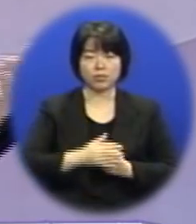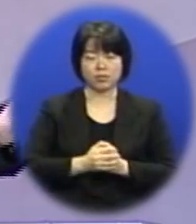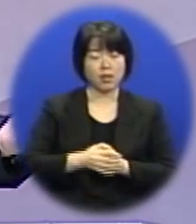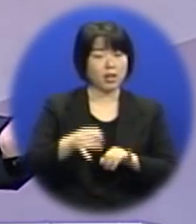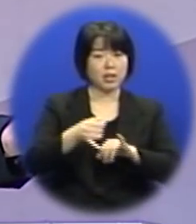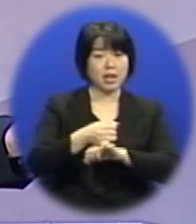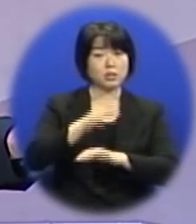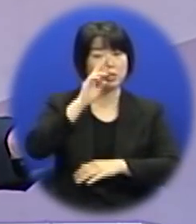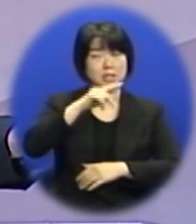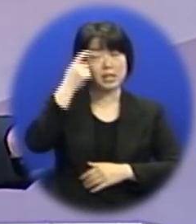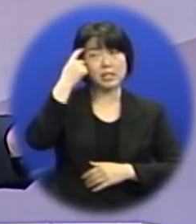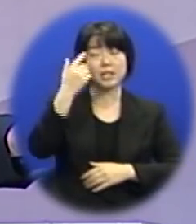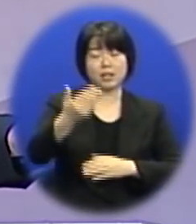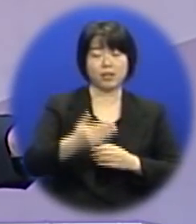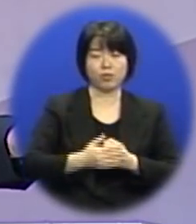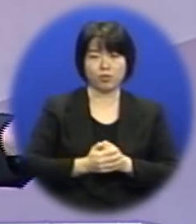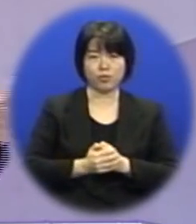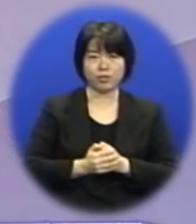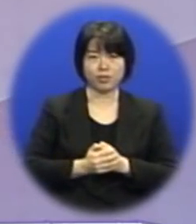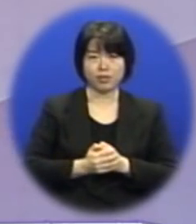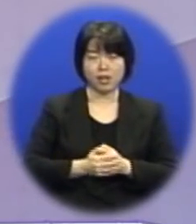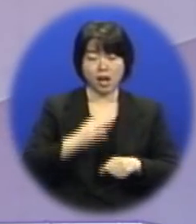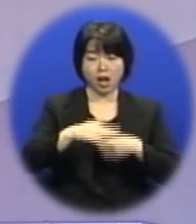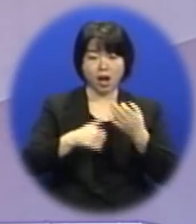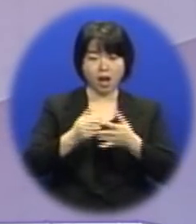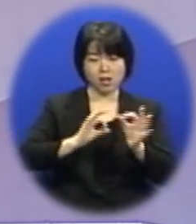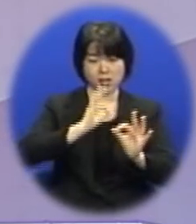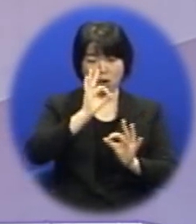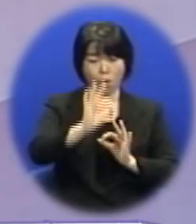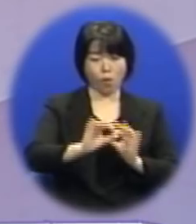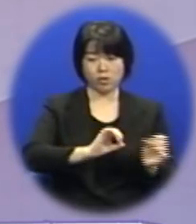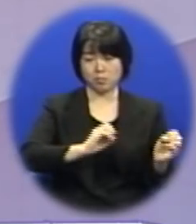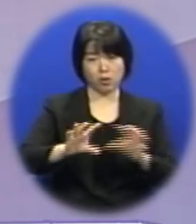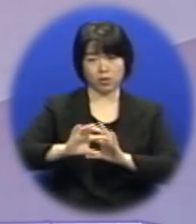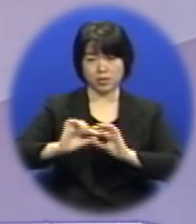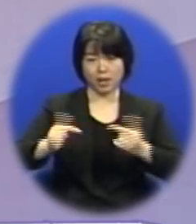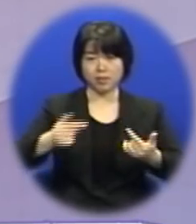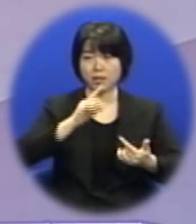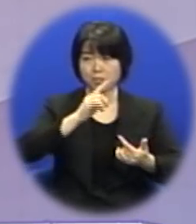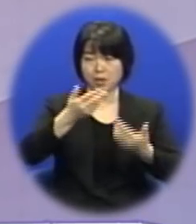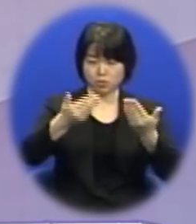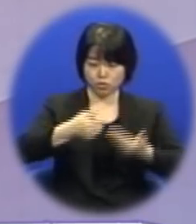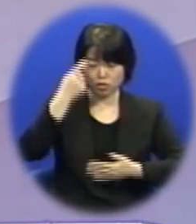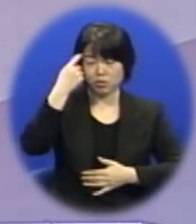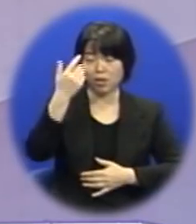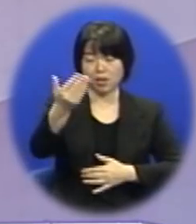약속이 틀리잖아요. 하나님이 영원히 버리지 않으신다고 하셨잖아요.